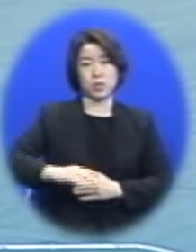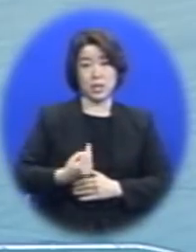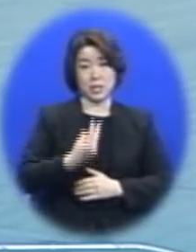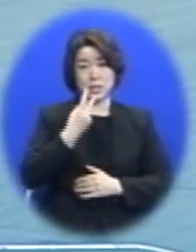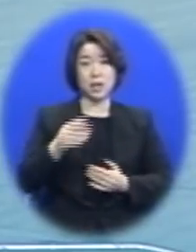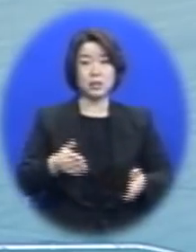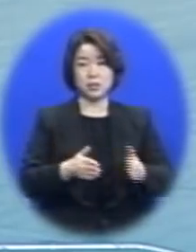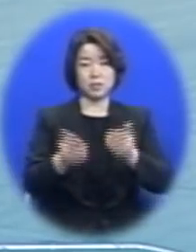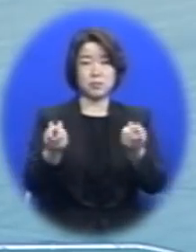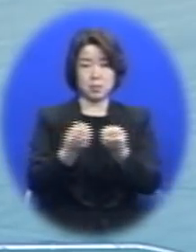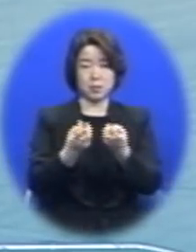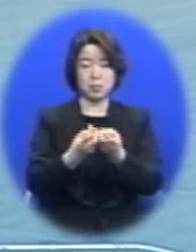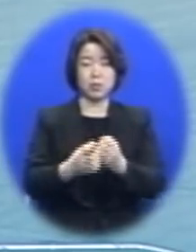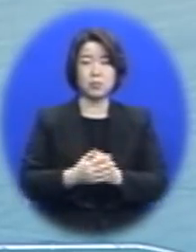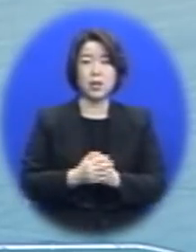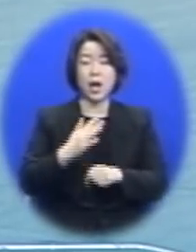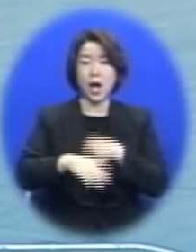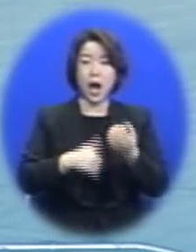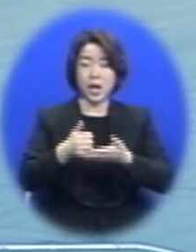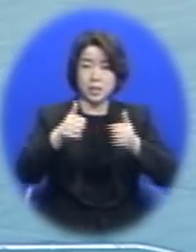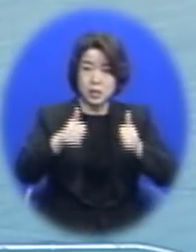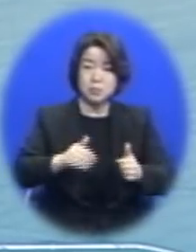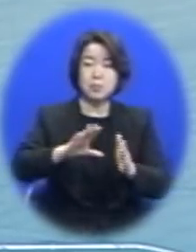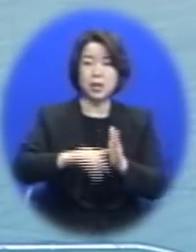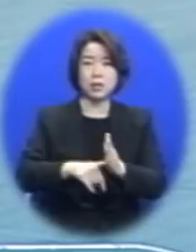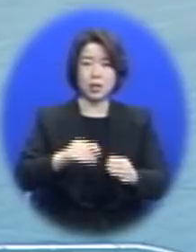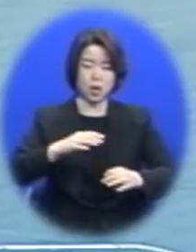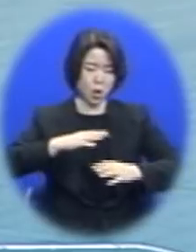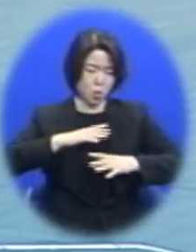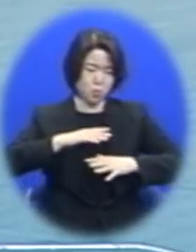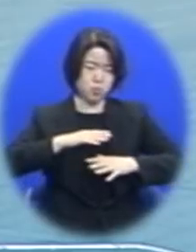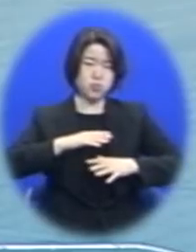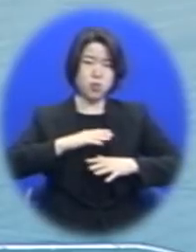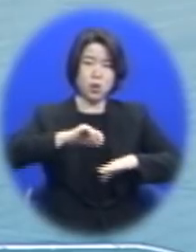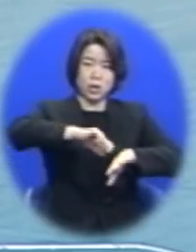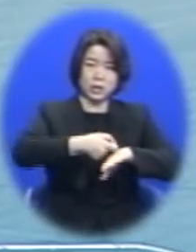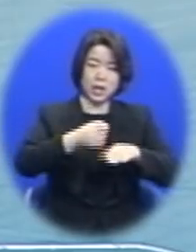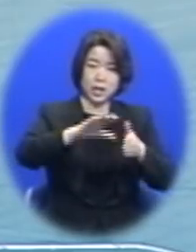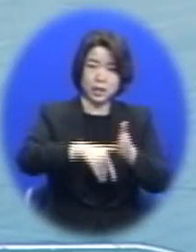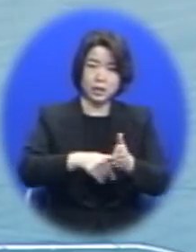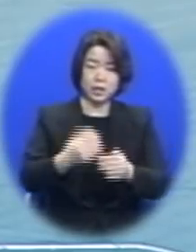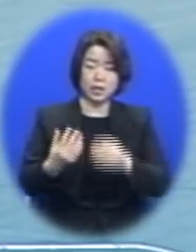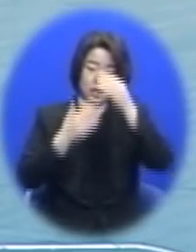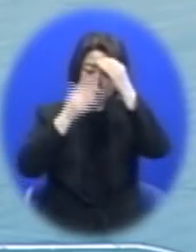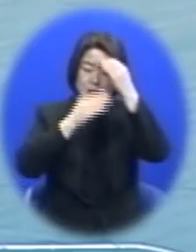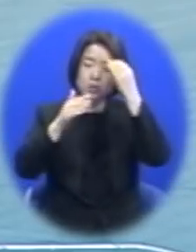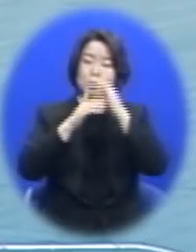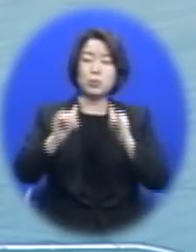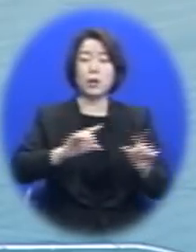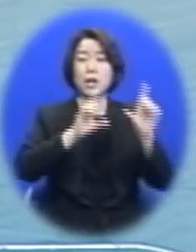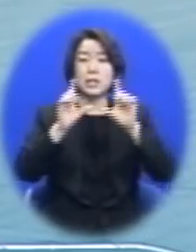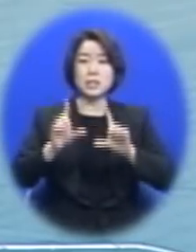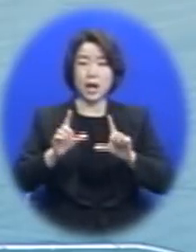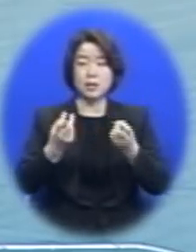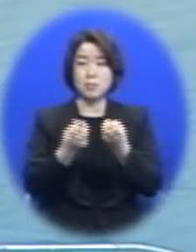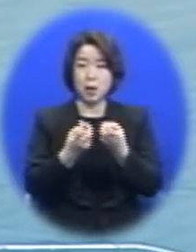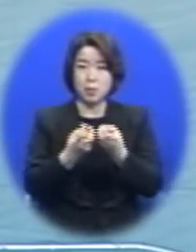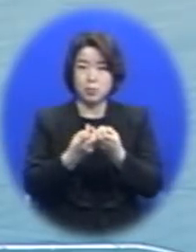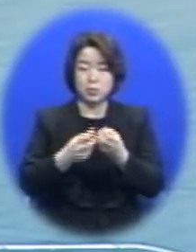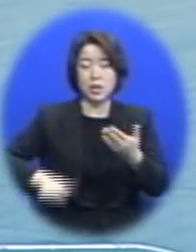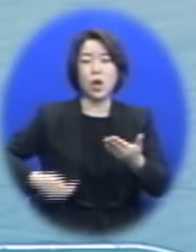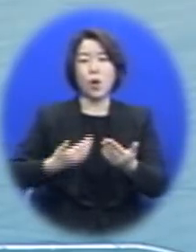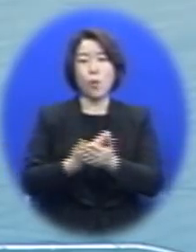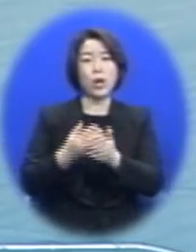길입니다 하나님의 심판의 때 무서운 재앙의 때 성도가 사는 길이 회계가 그치지 않는